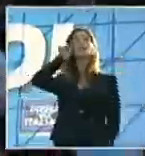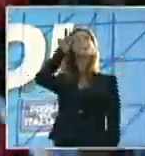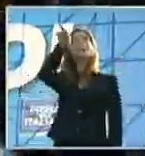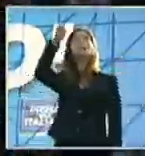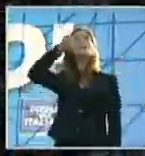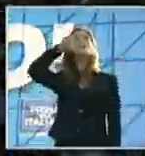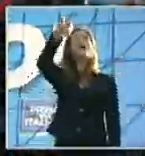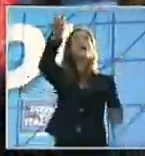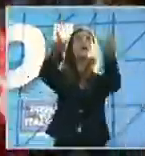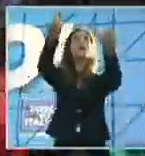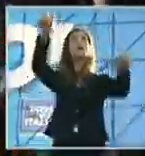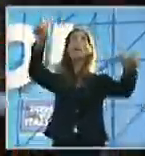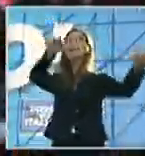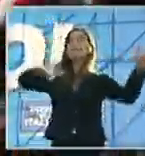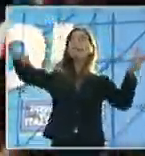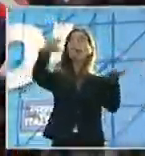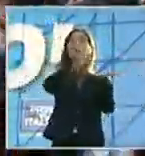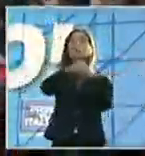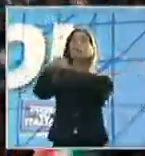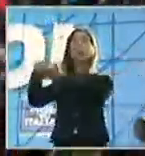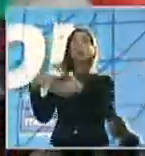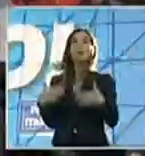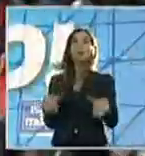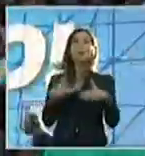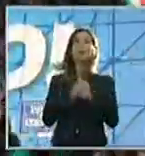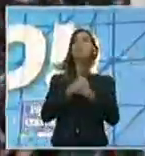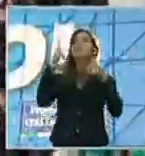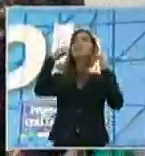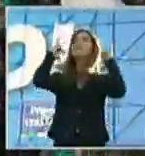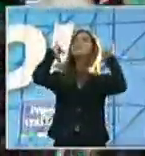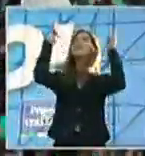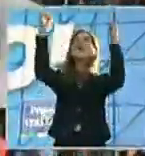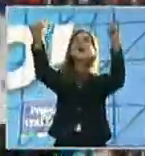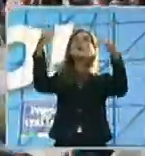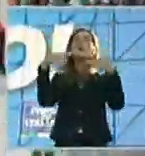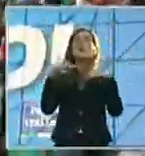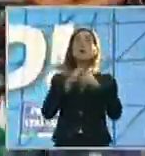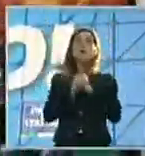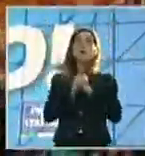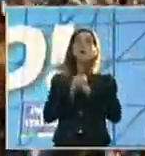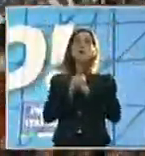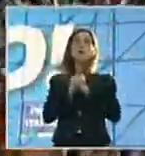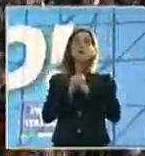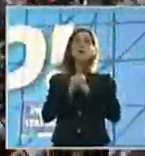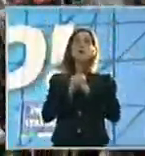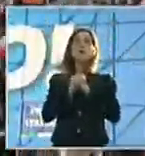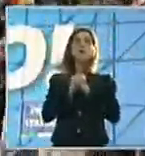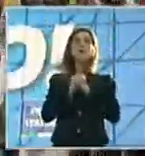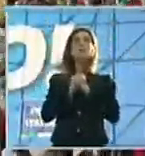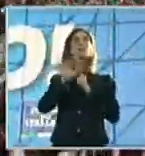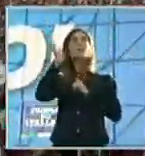sulle presenze, sui relatori su questo palco della piazza sarà stato deluso, perché Bagnai ha parlato e ha voluto